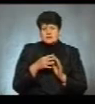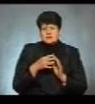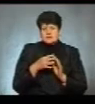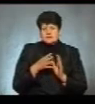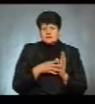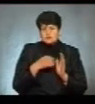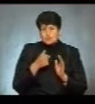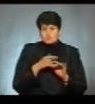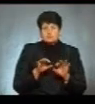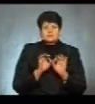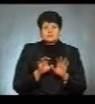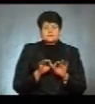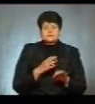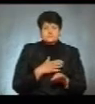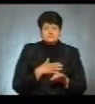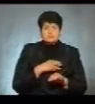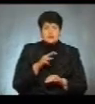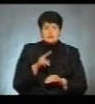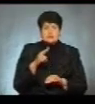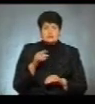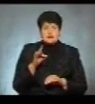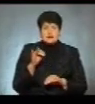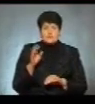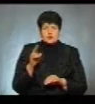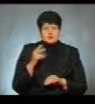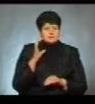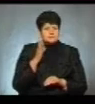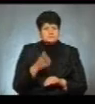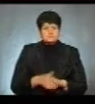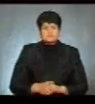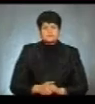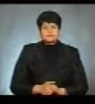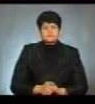нам прокоментував Михайло Дерверіс. Давайте почуємо.